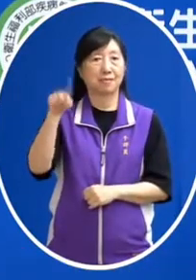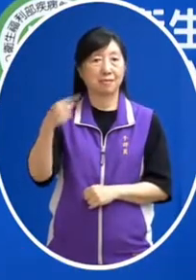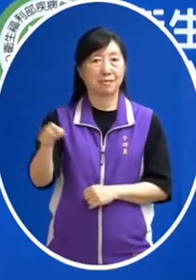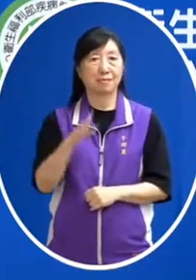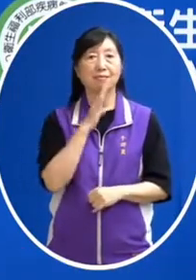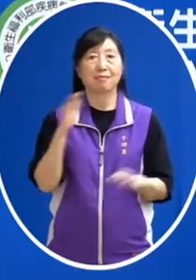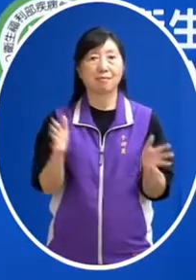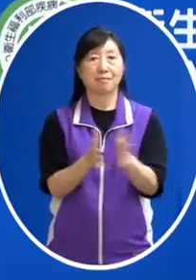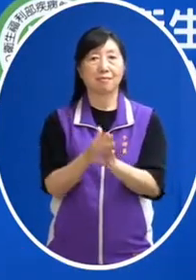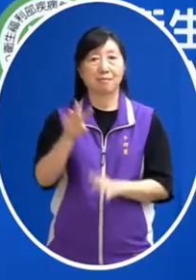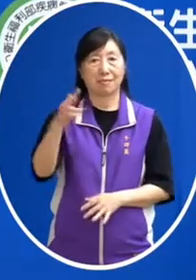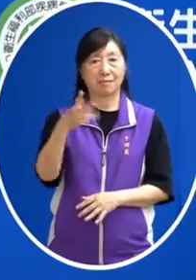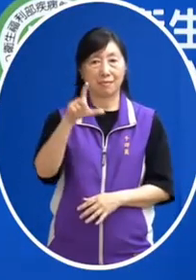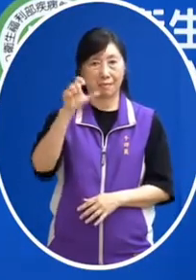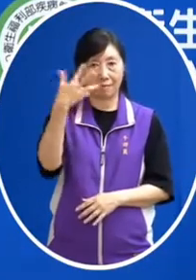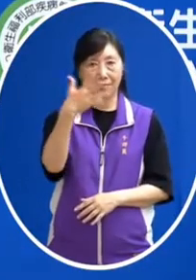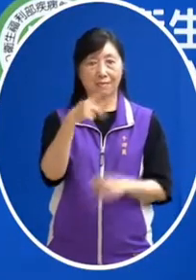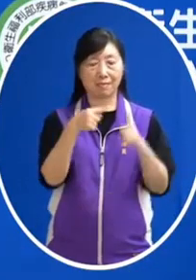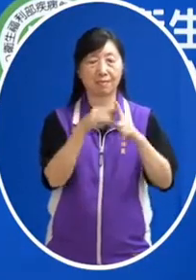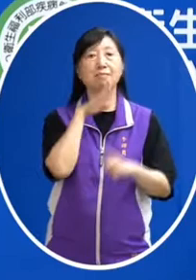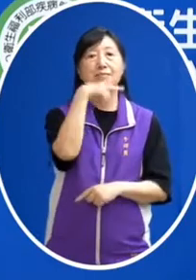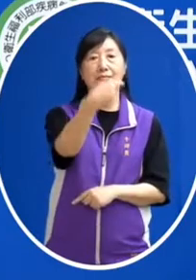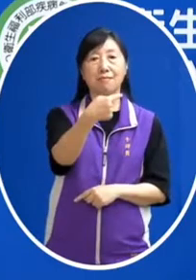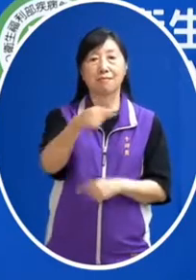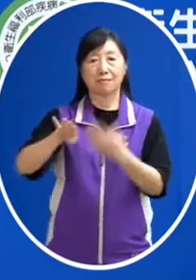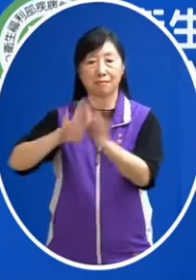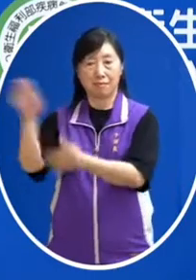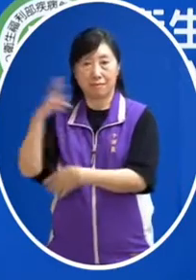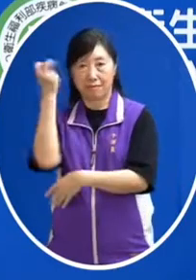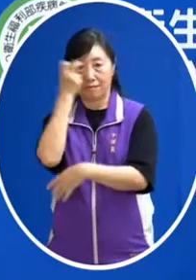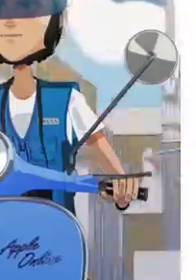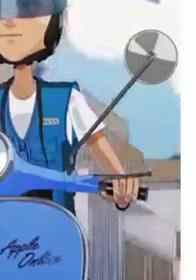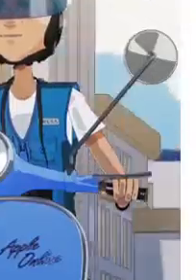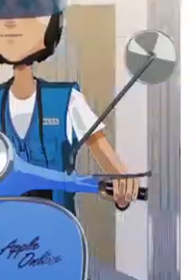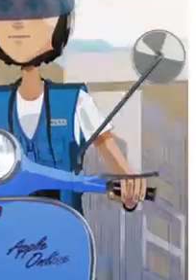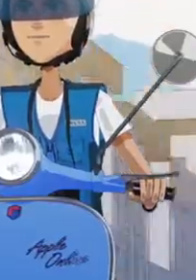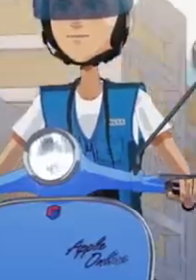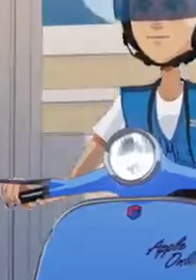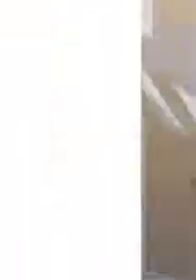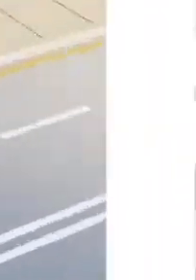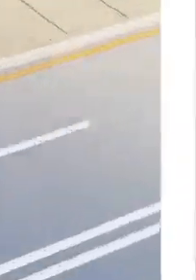那到目前为止368人为阴性，那其他在持续检验中。